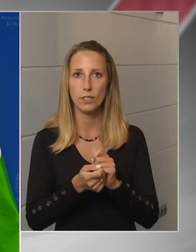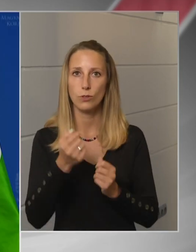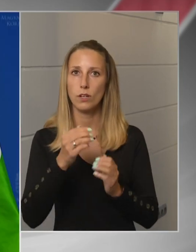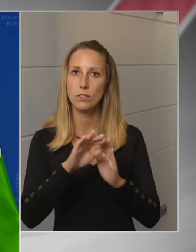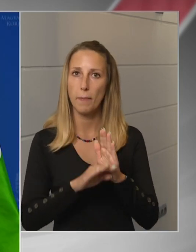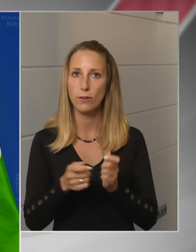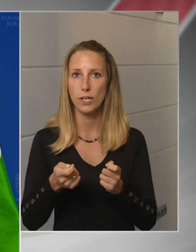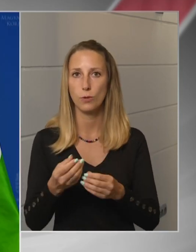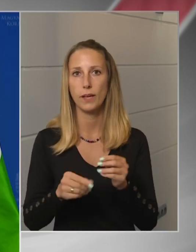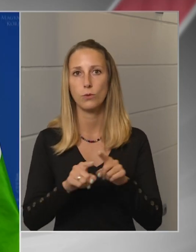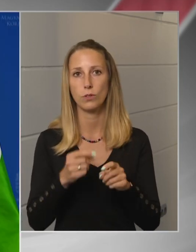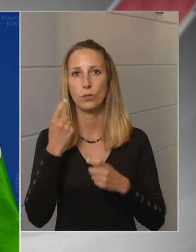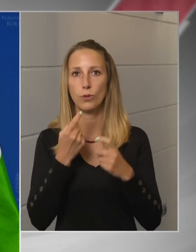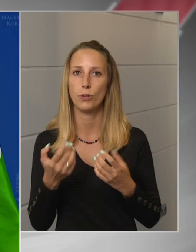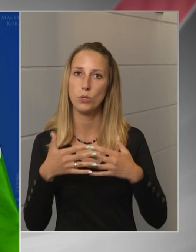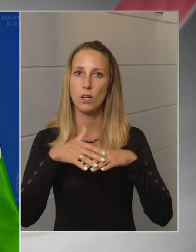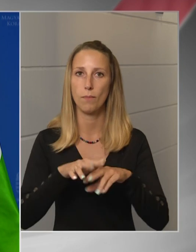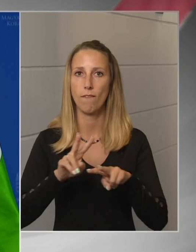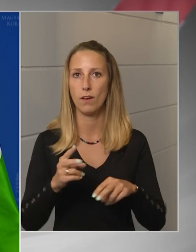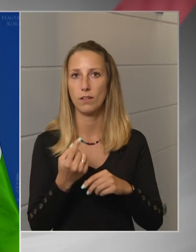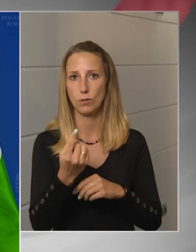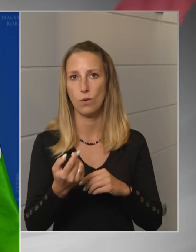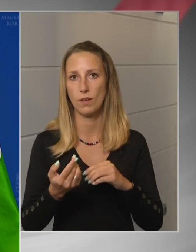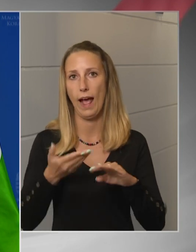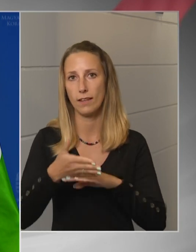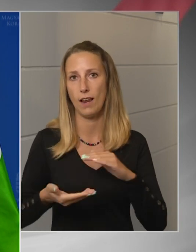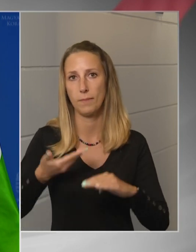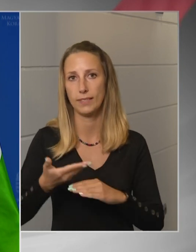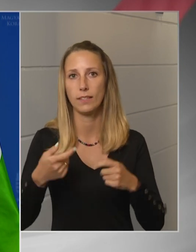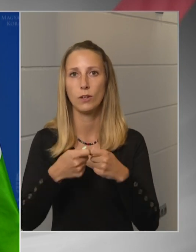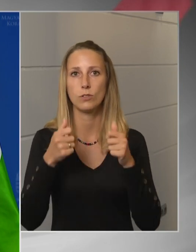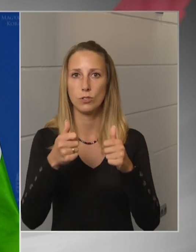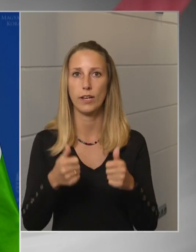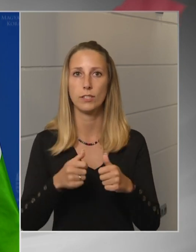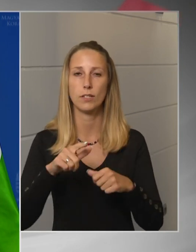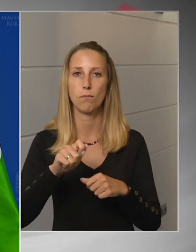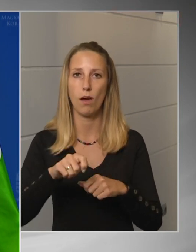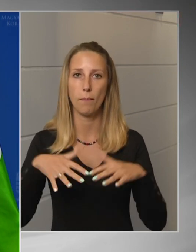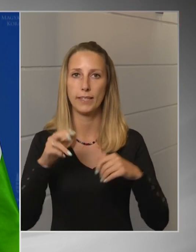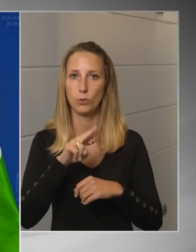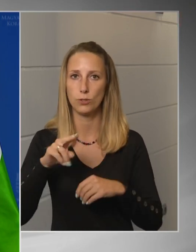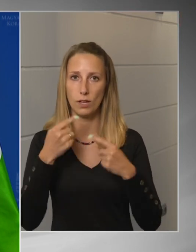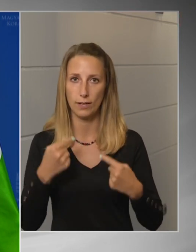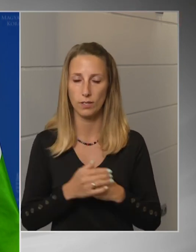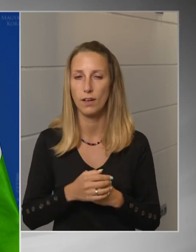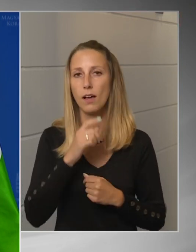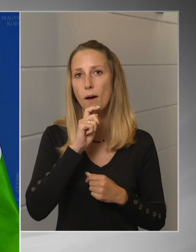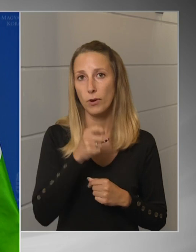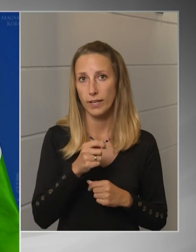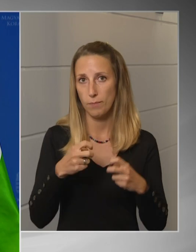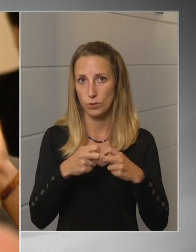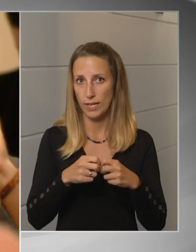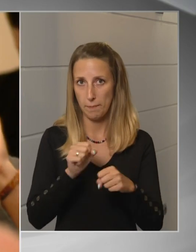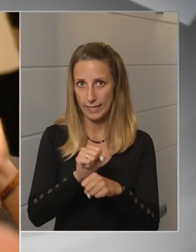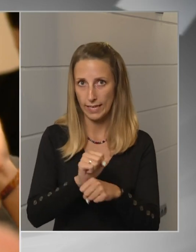mert úgy gondoljuk, hogy ez még összhangban van az ön által említett közös tanácsi parlamenti uniós határozotta. Magyarán Brüsszel nem kényszerítette